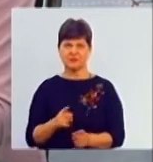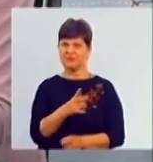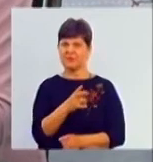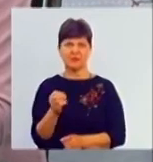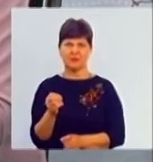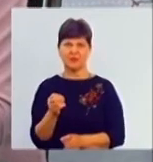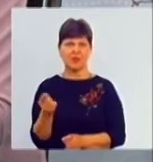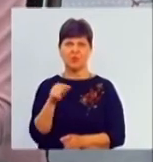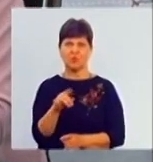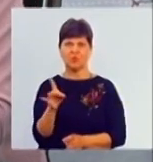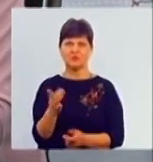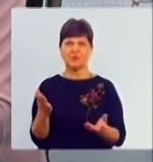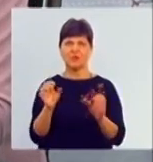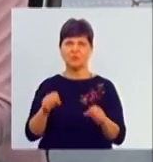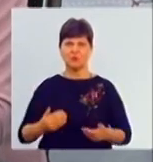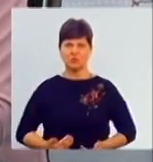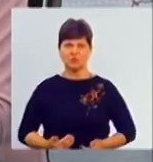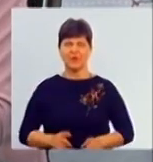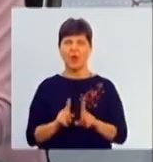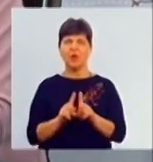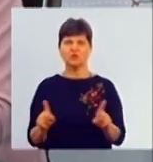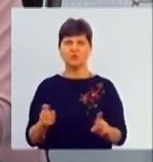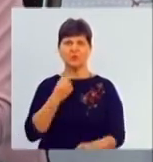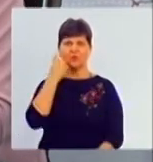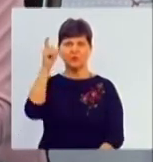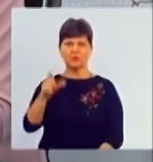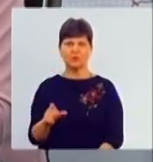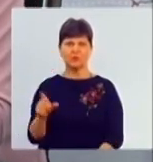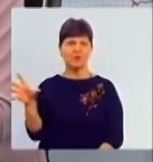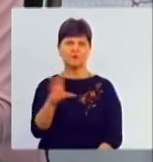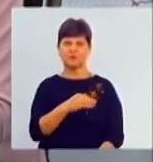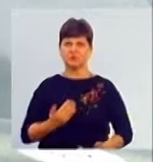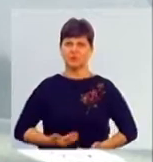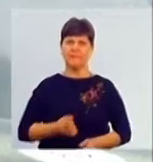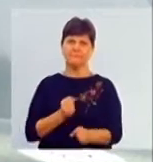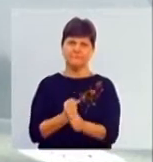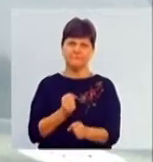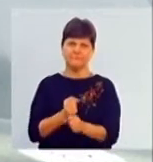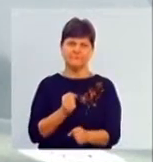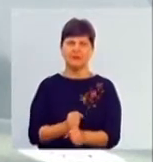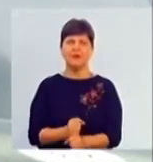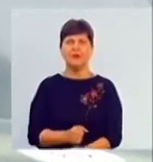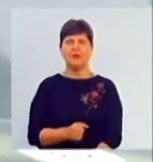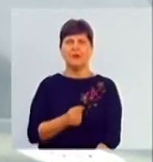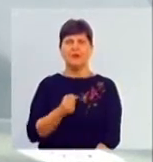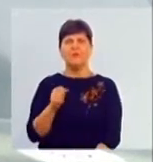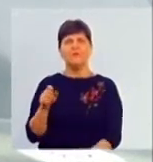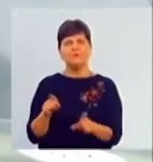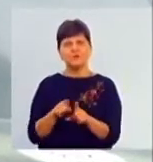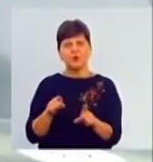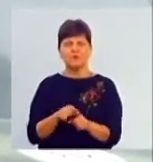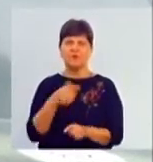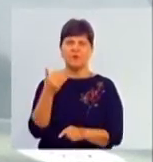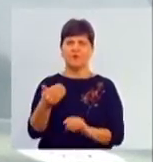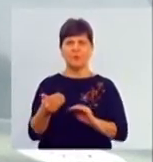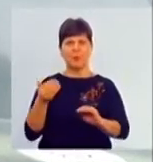яким можна прожити. Особливо, коли людина все життя відпрацювала. Олена Сергіївна, от все ж таки запитання, ви попередньо трошечки про це вже